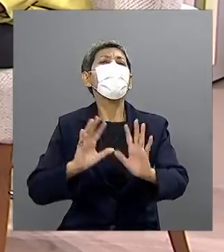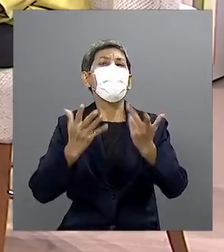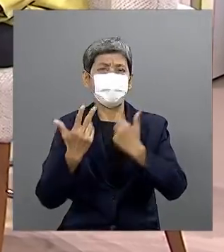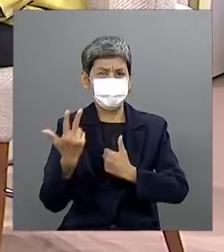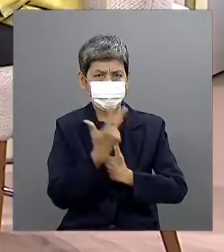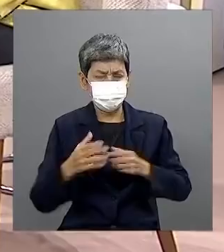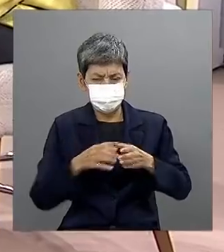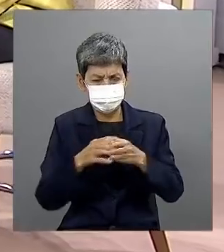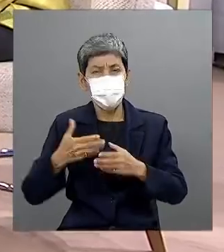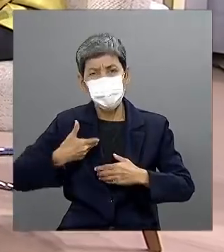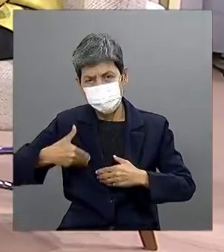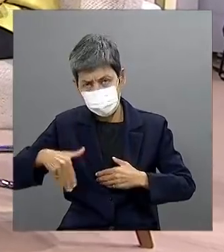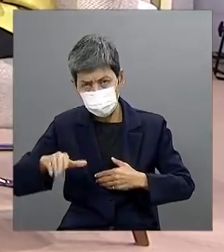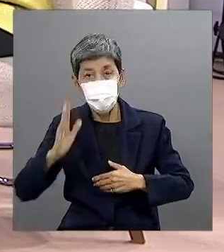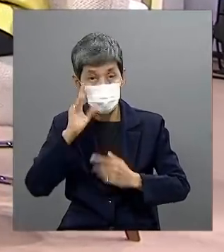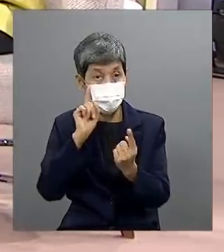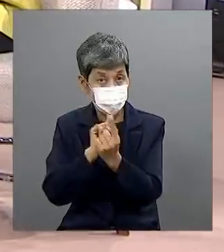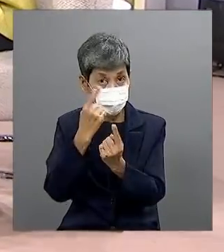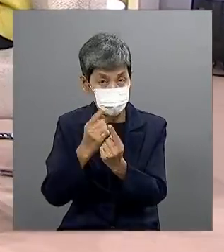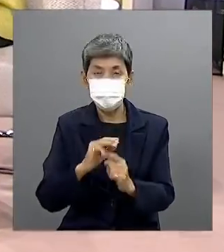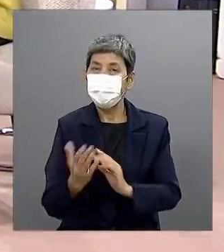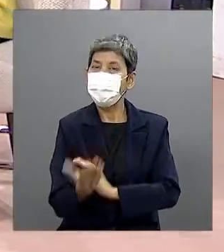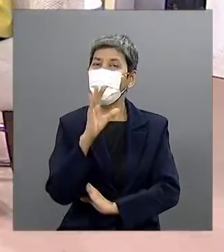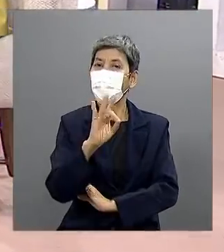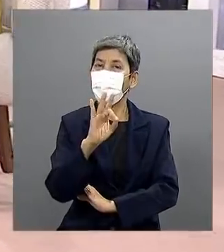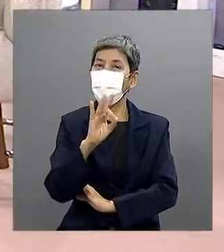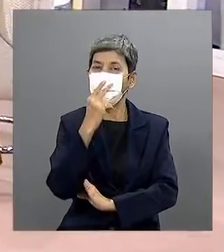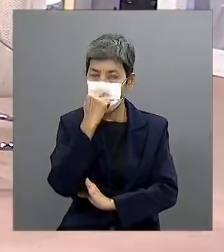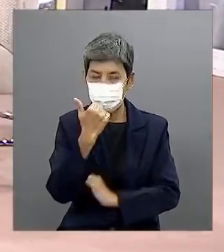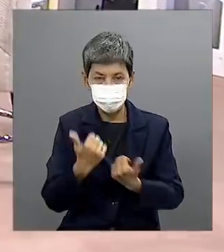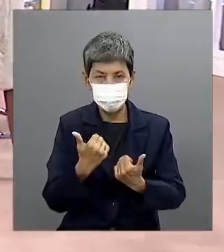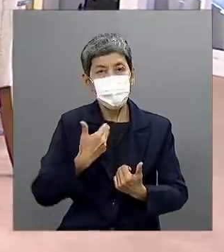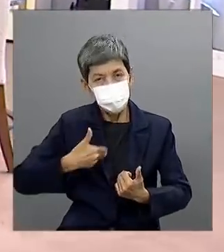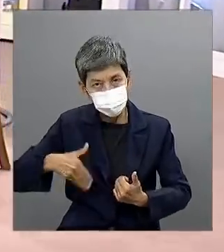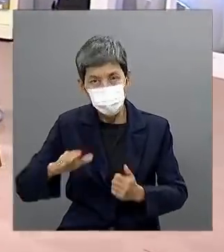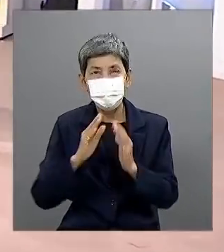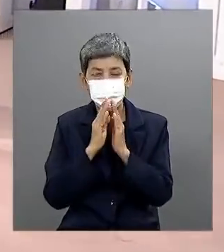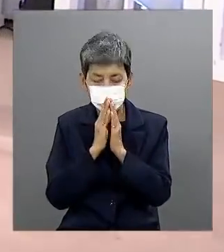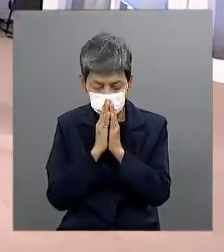องลากันไปก่อนพรุ่งนี้เจอกันเวลาเดิม 8:00 น.เป็นต้นไปวันนี้สวัสดีครับ สวัสดีค่ะ